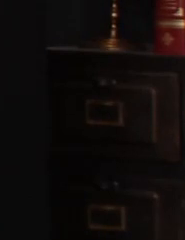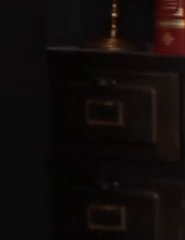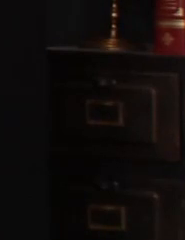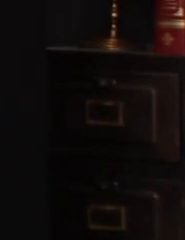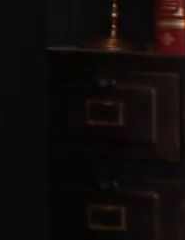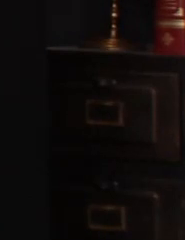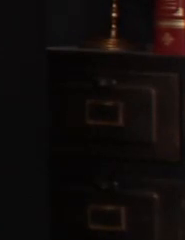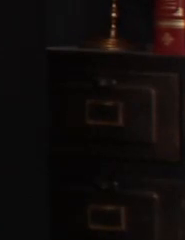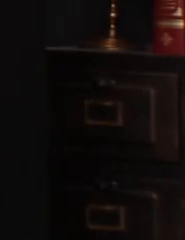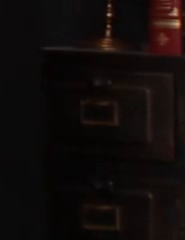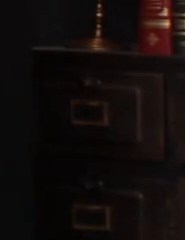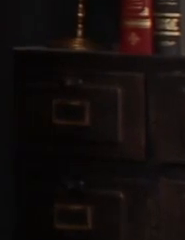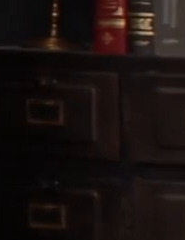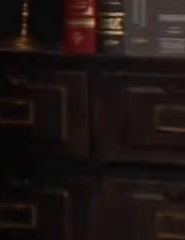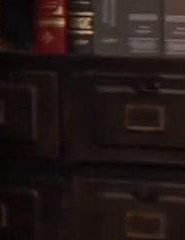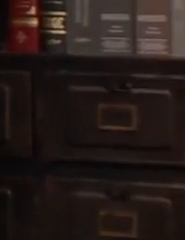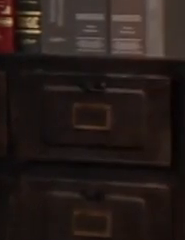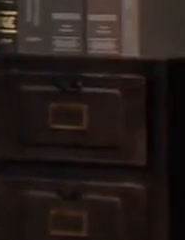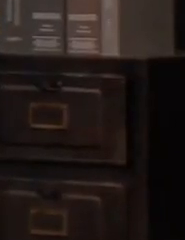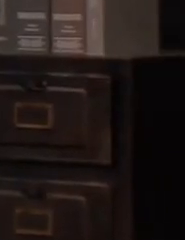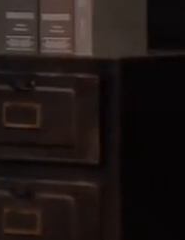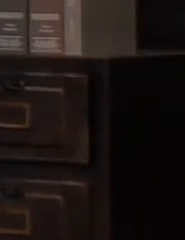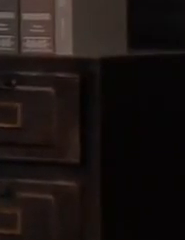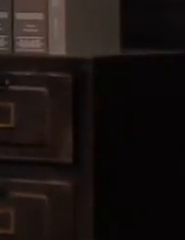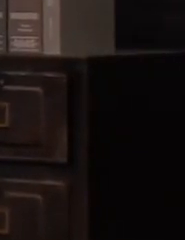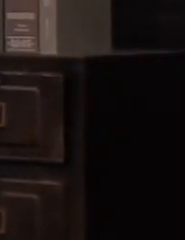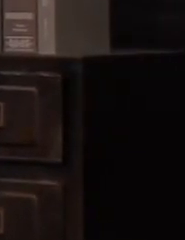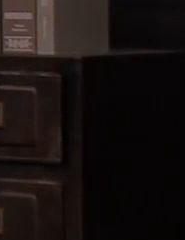좋아요 알림 설정 여기 여기